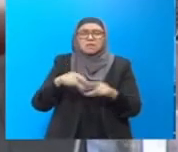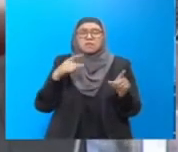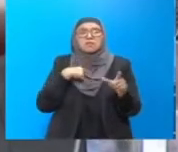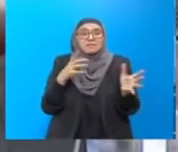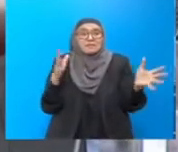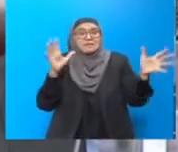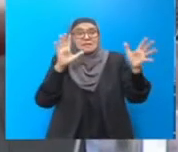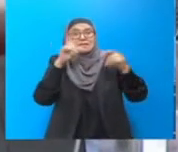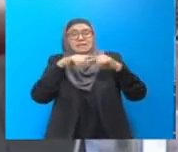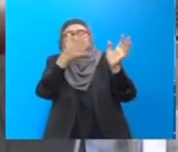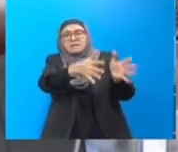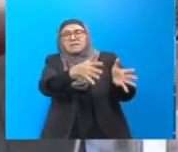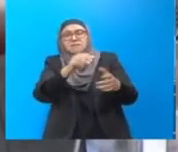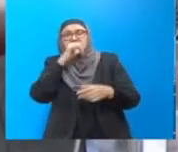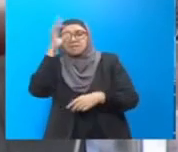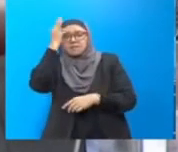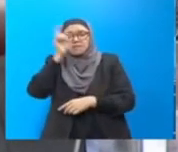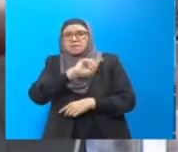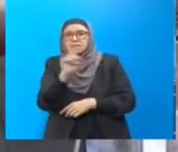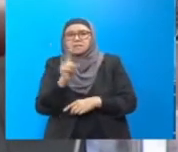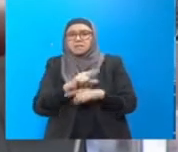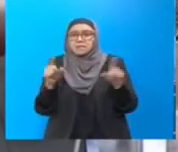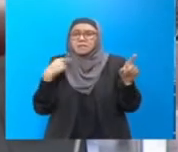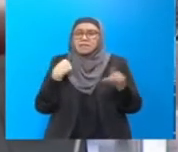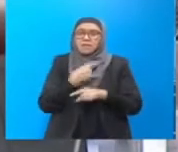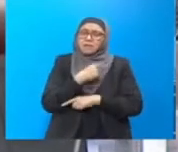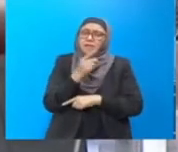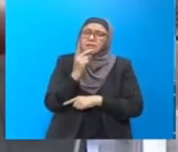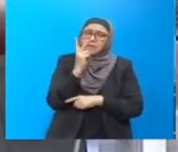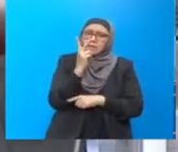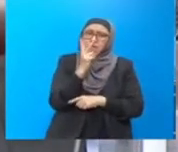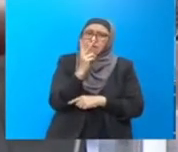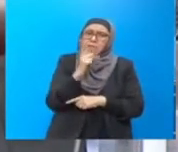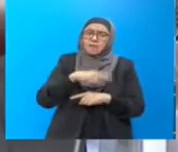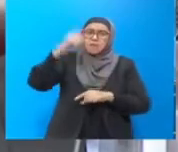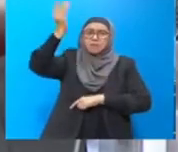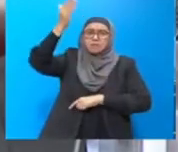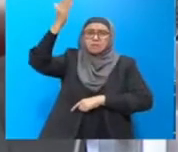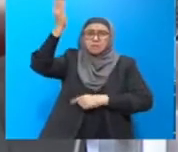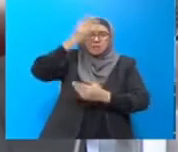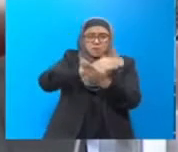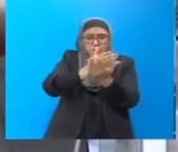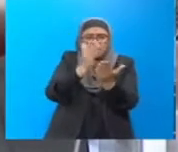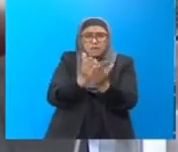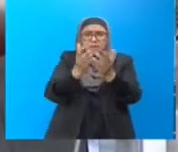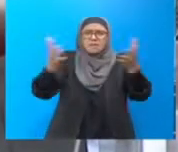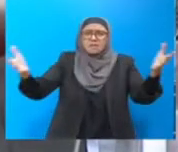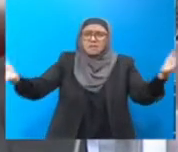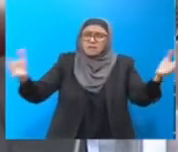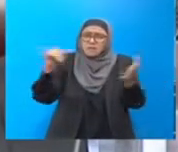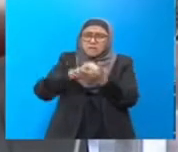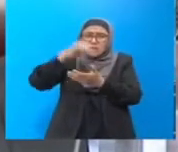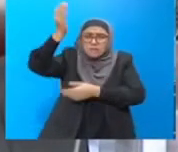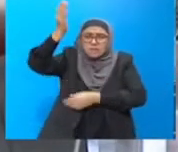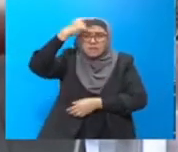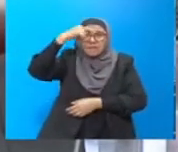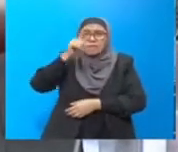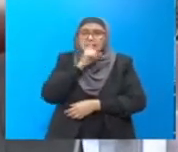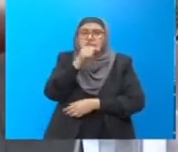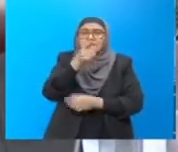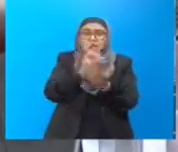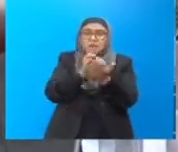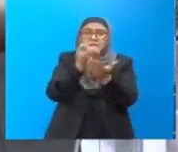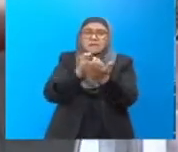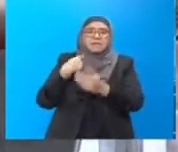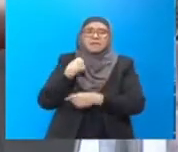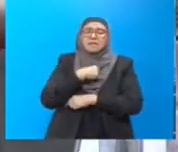bilamana kita membentangkan pajak besar baja yang besar itu dibentangkan untuk memastikan ekonomi